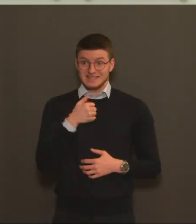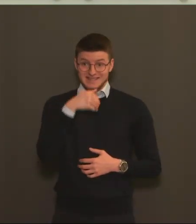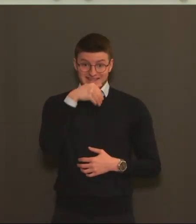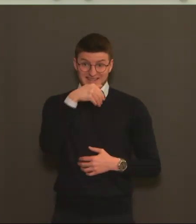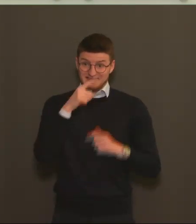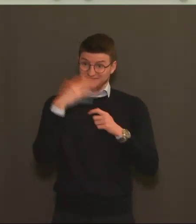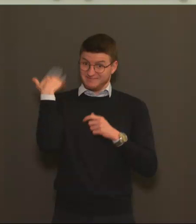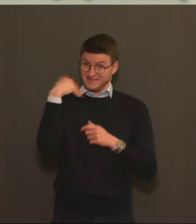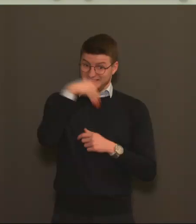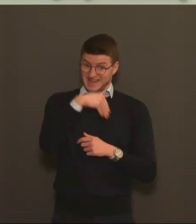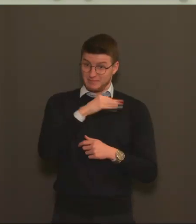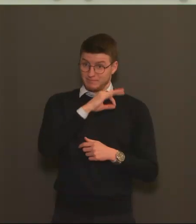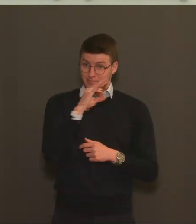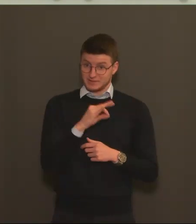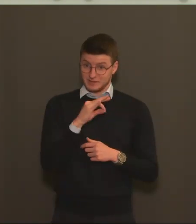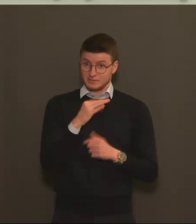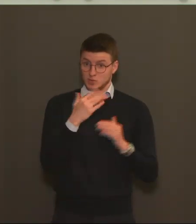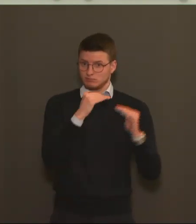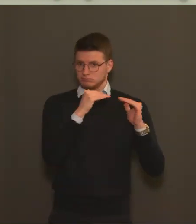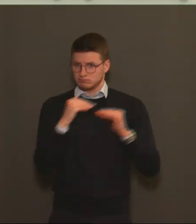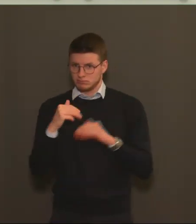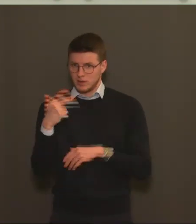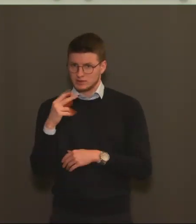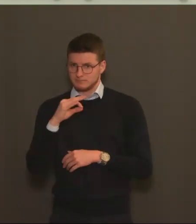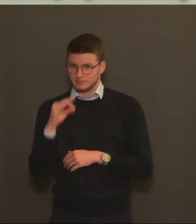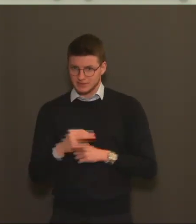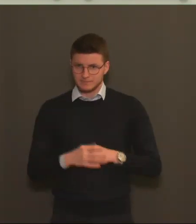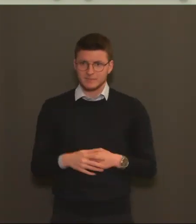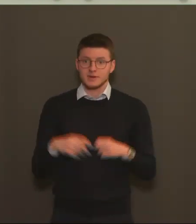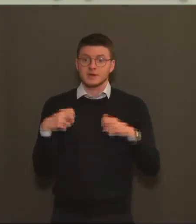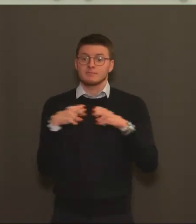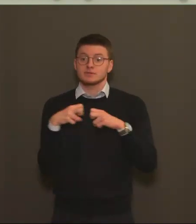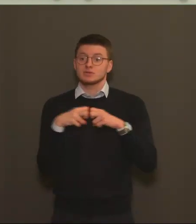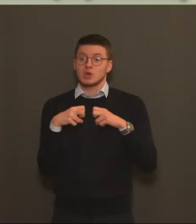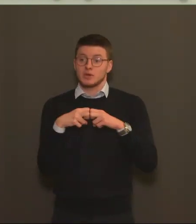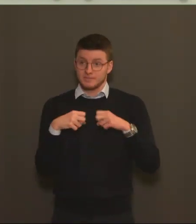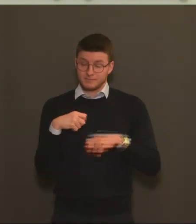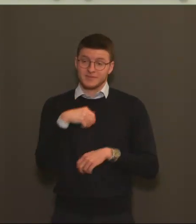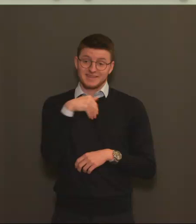En in Brussel 9% tegenover 11% verleden week.